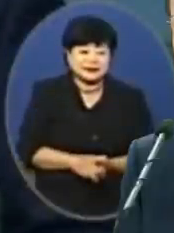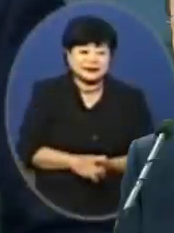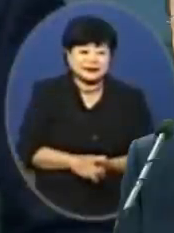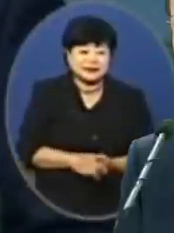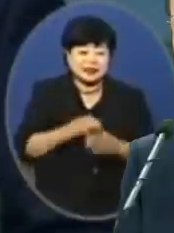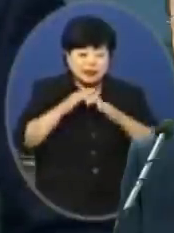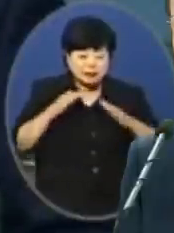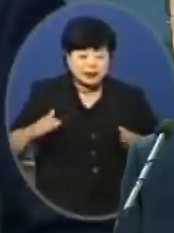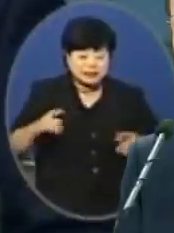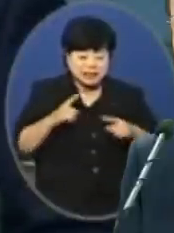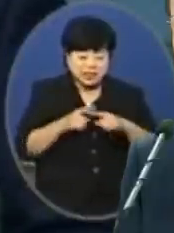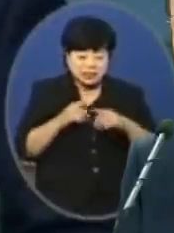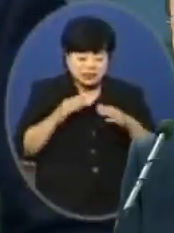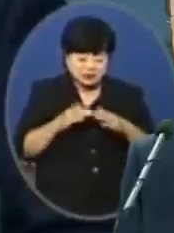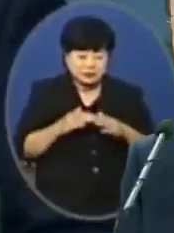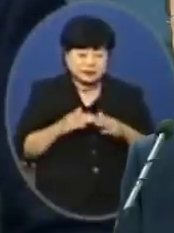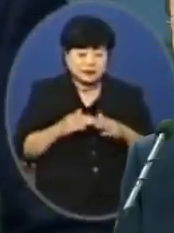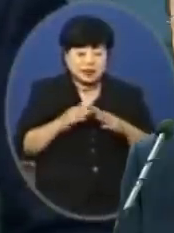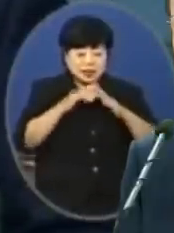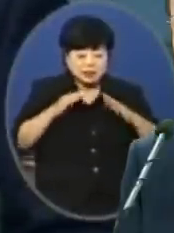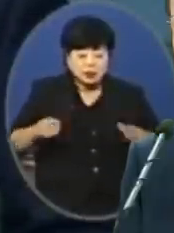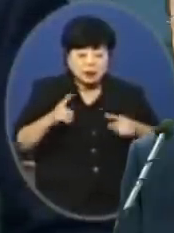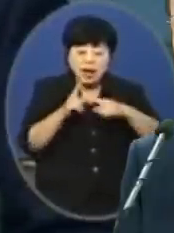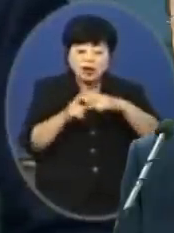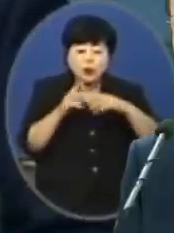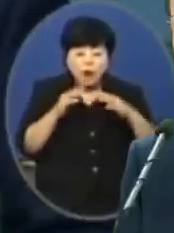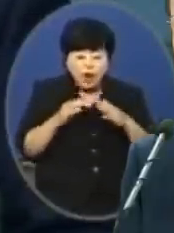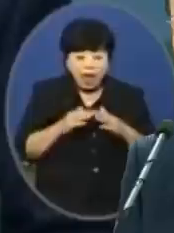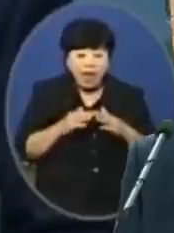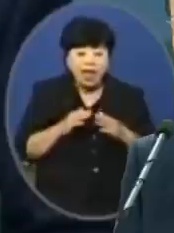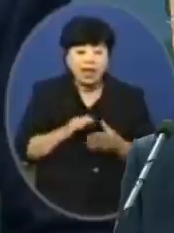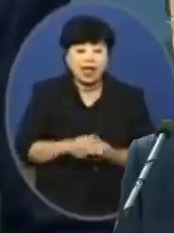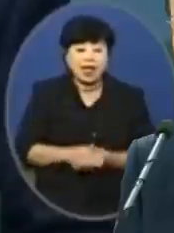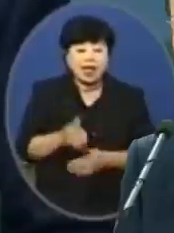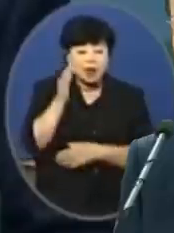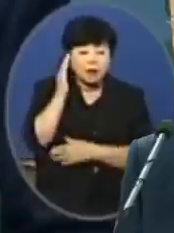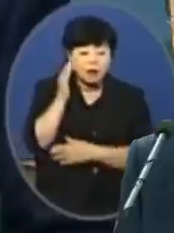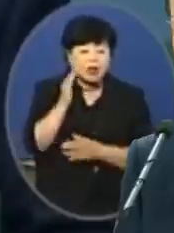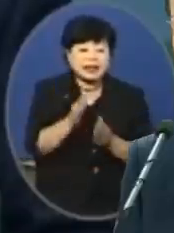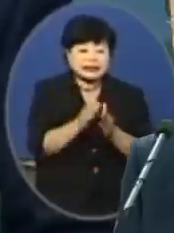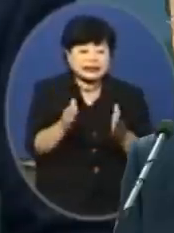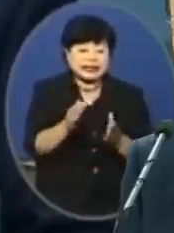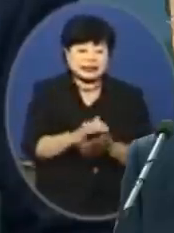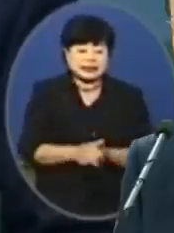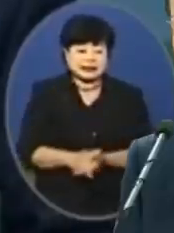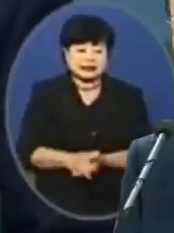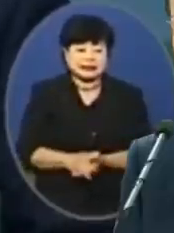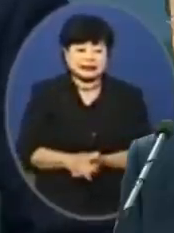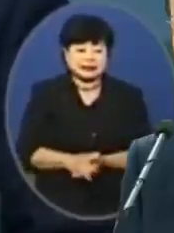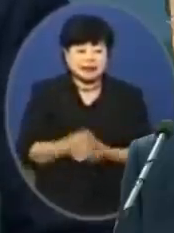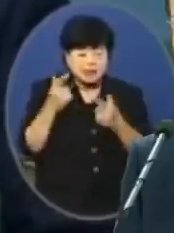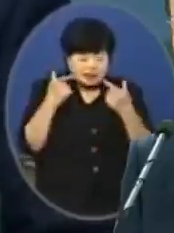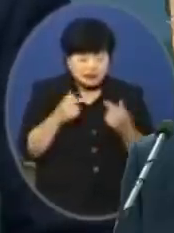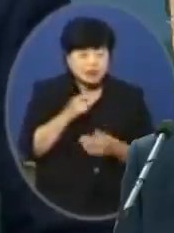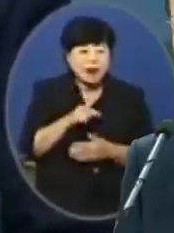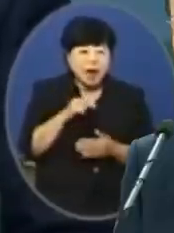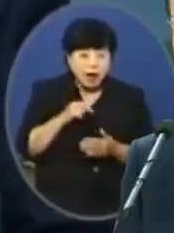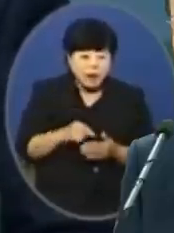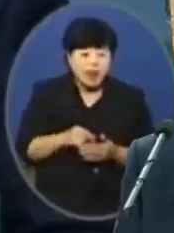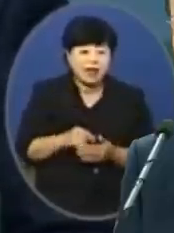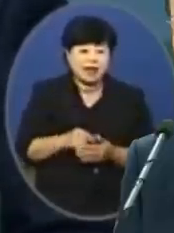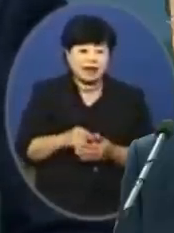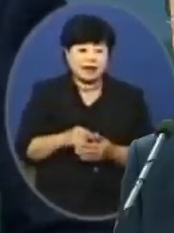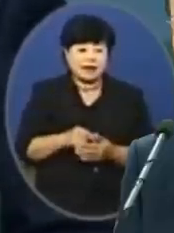판잣집 교회도 아닌 천막집 교회 목회 시작하면서부터 시작해서 늘 마음을